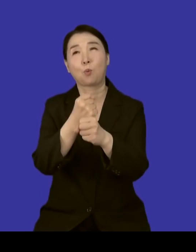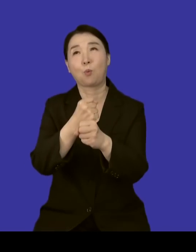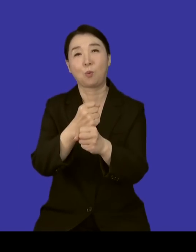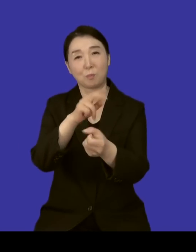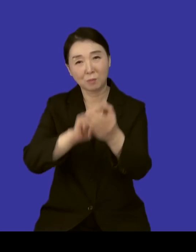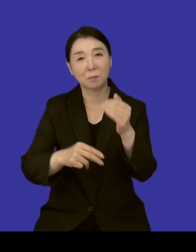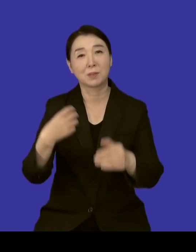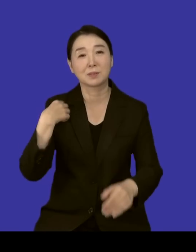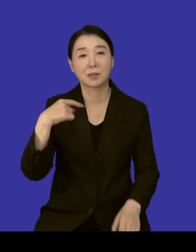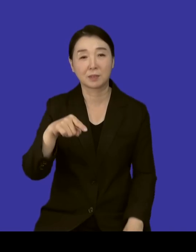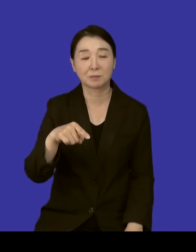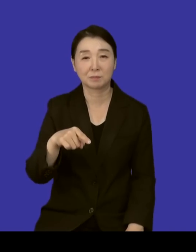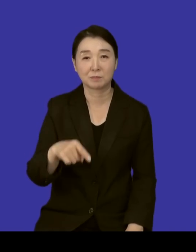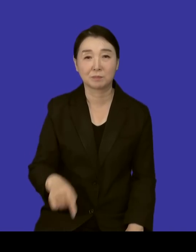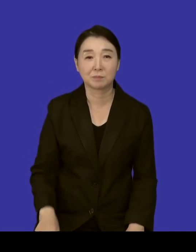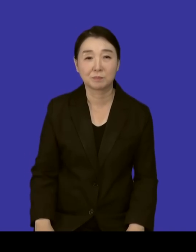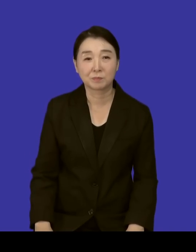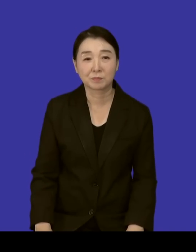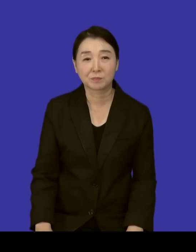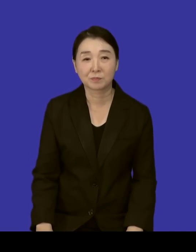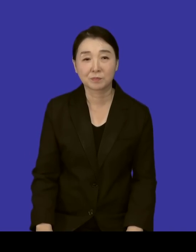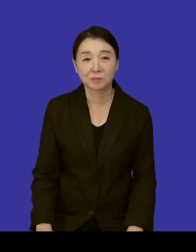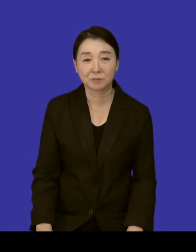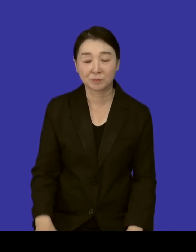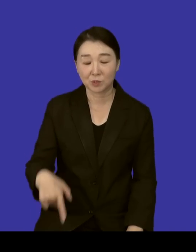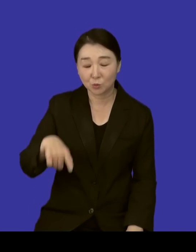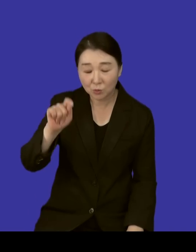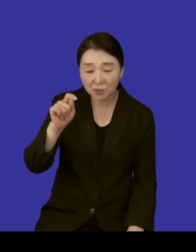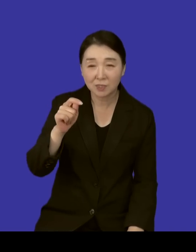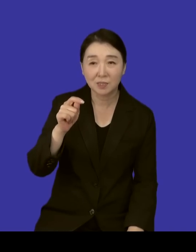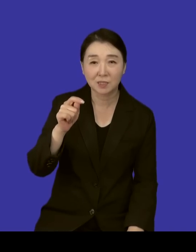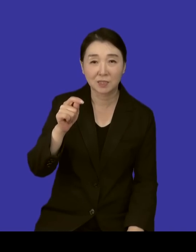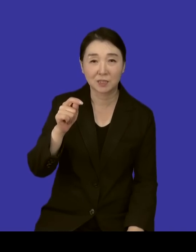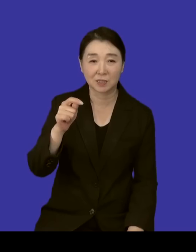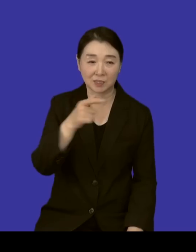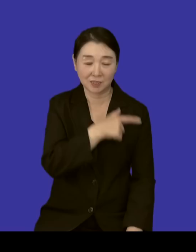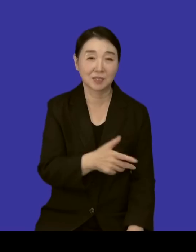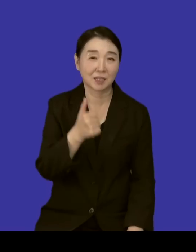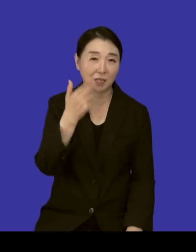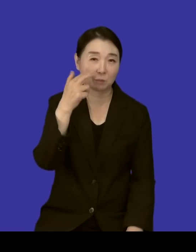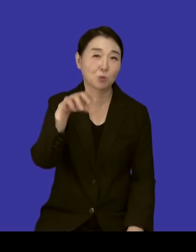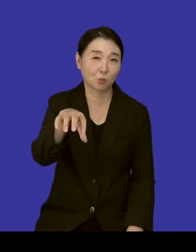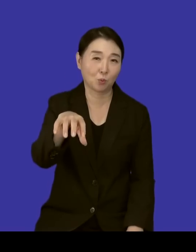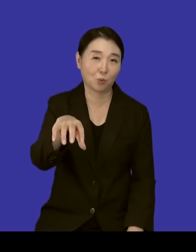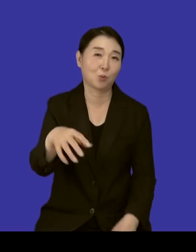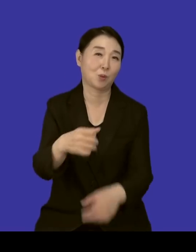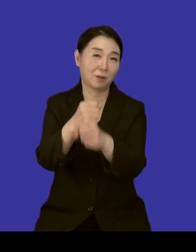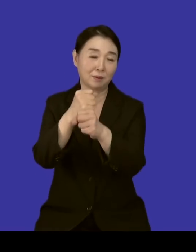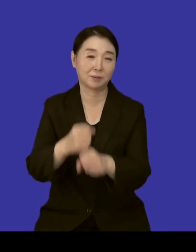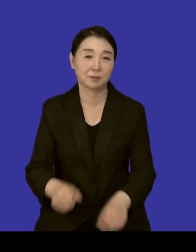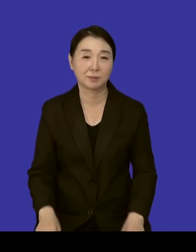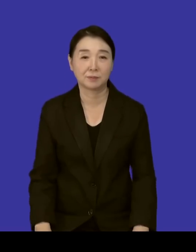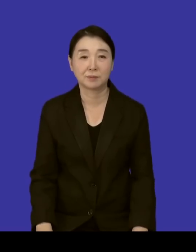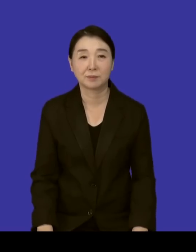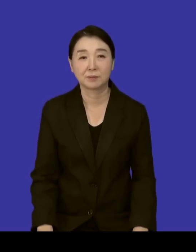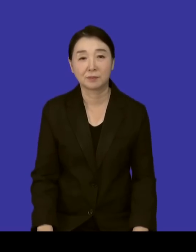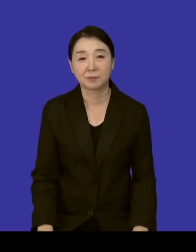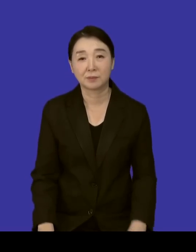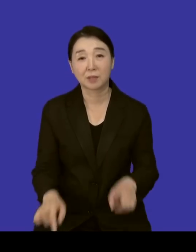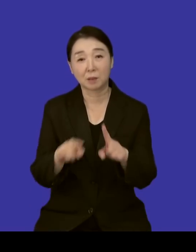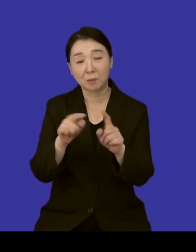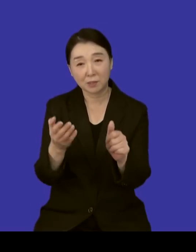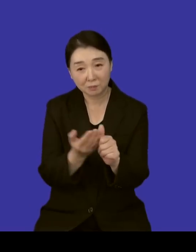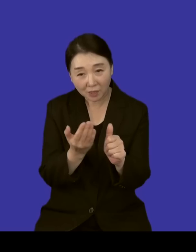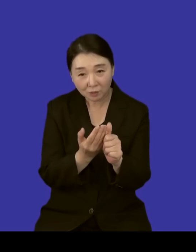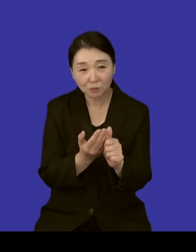거기가 미주 큐템 이사장님이세요. 거기가. 그래요. 예, 이거 정말 중요하네요. 네, 그래서 다음 세대들을 정말 위해서도. 저는 말씀 그 양육과 네.